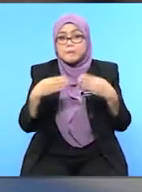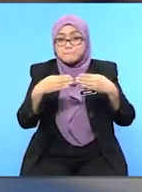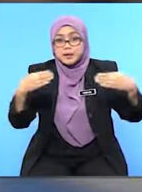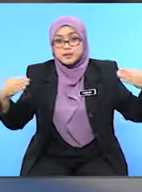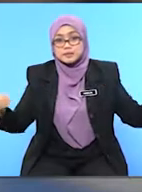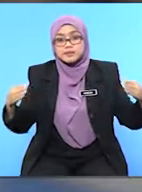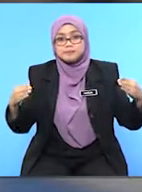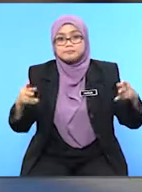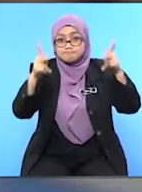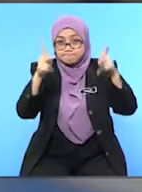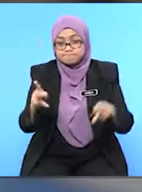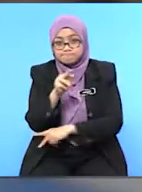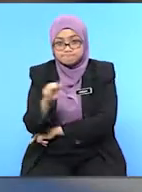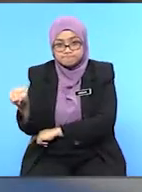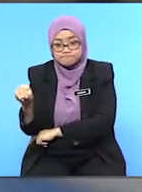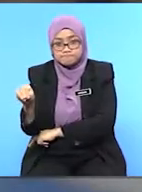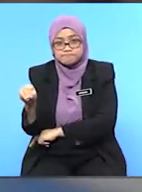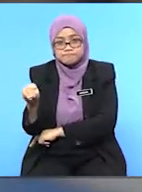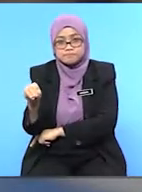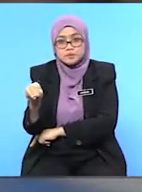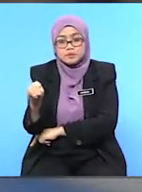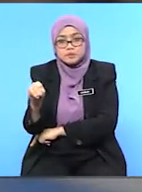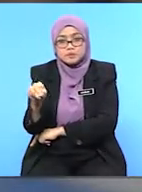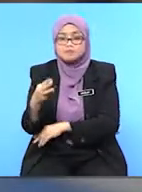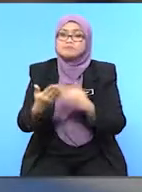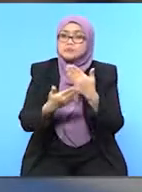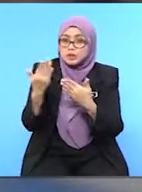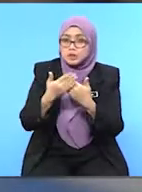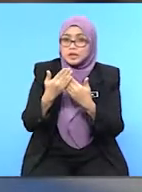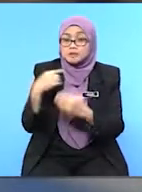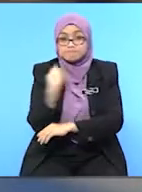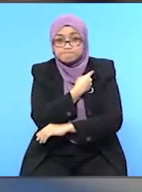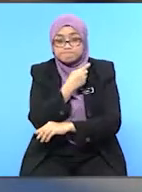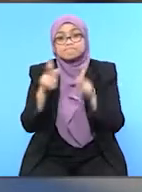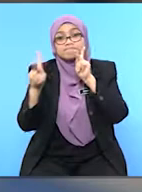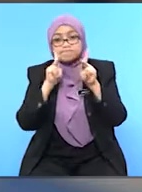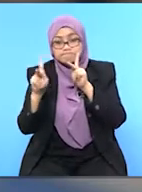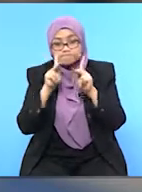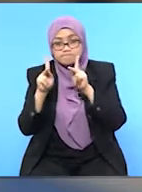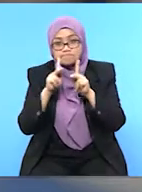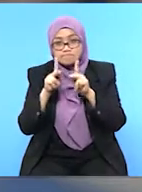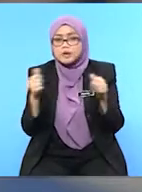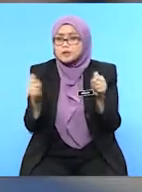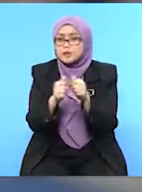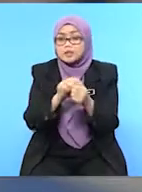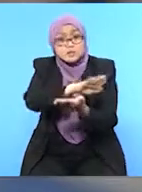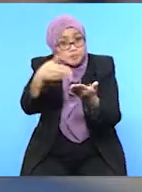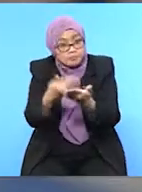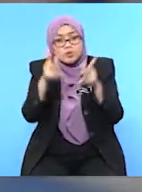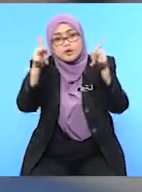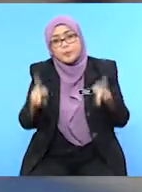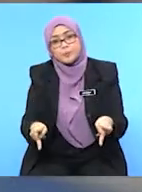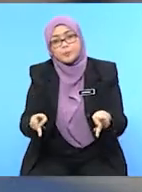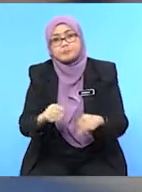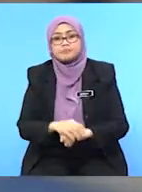penggunaan bahasa kebangsaan ini boleh memudahkan komunikasi antar riot apel aja berbagai kaum Gea kedudukan